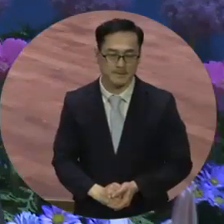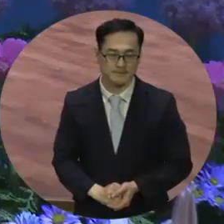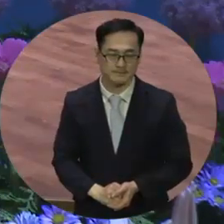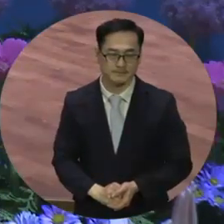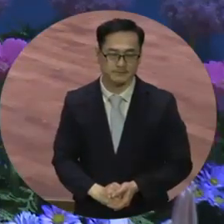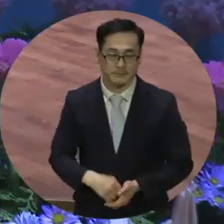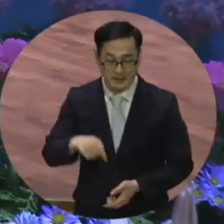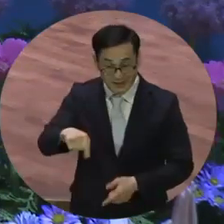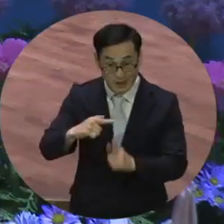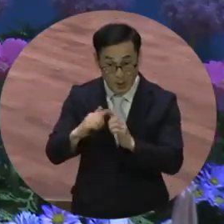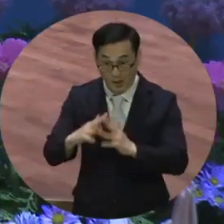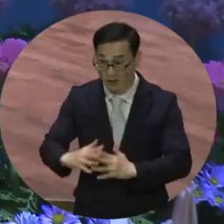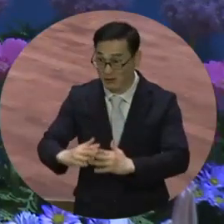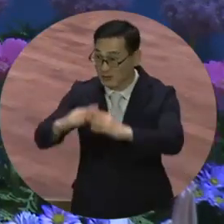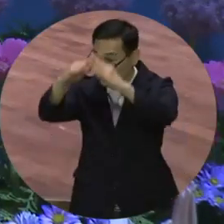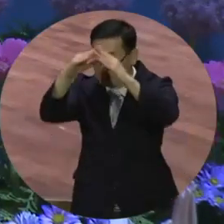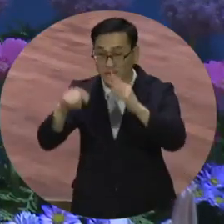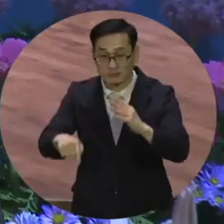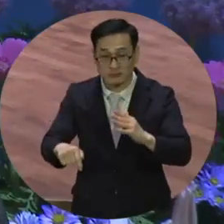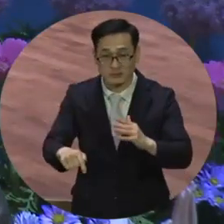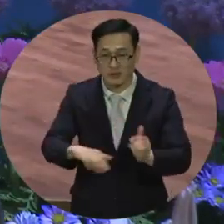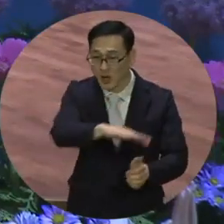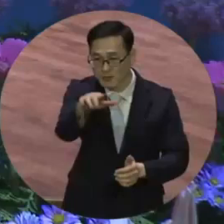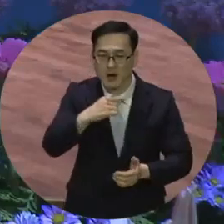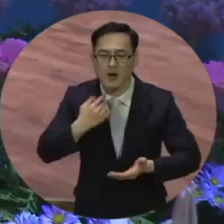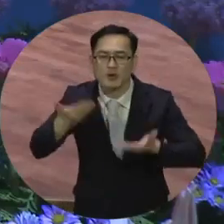그래서 이거 지어져 우리가 예배를 지금 드리고 있습니다.